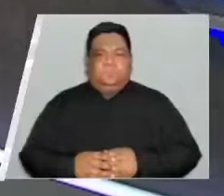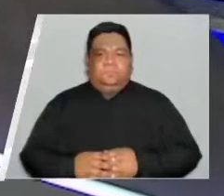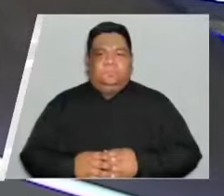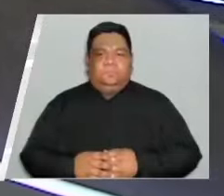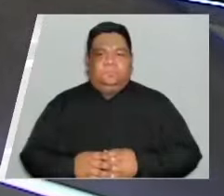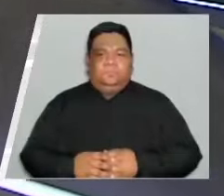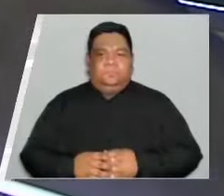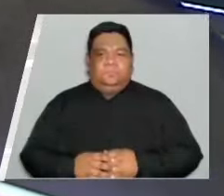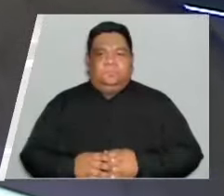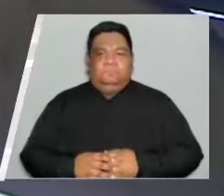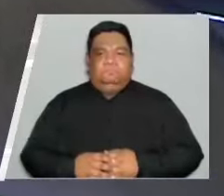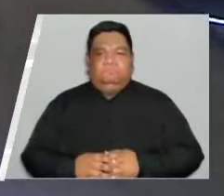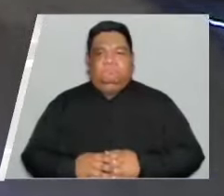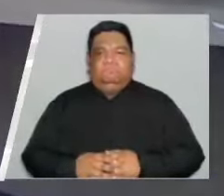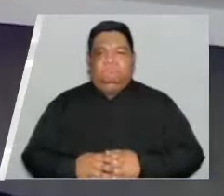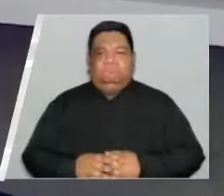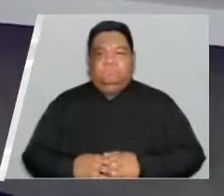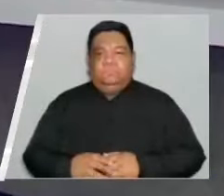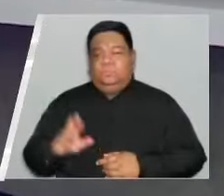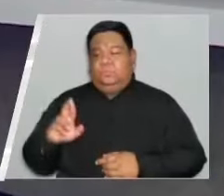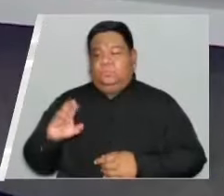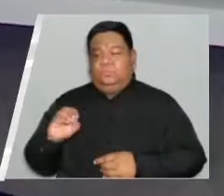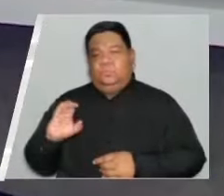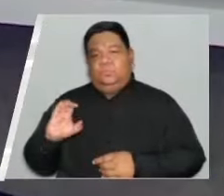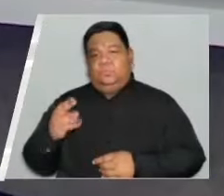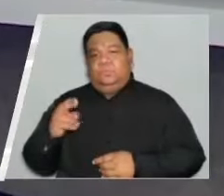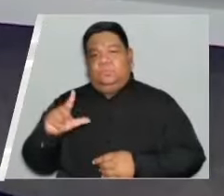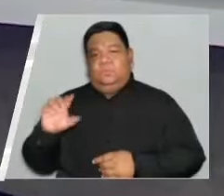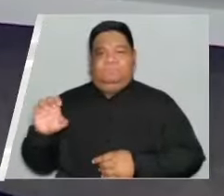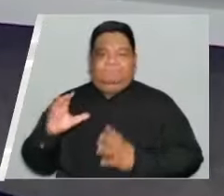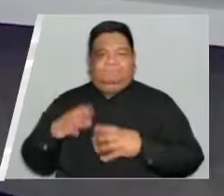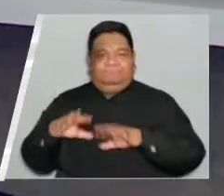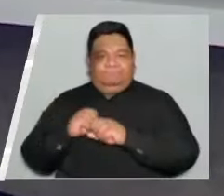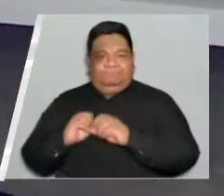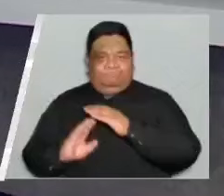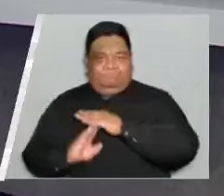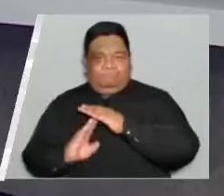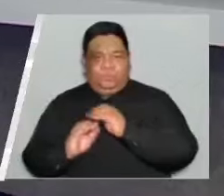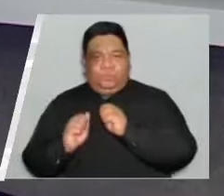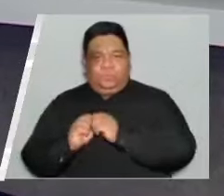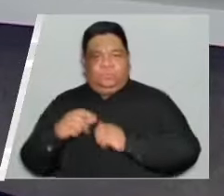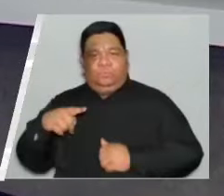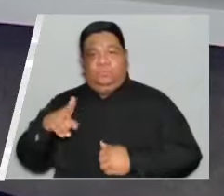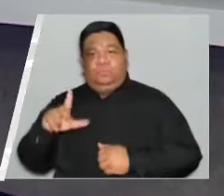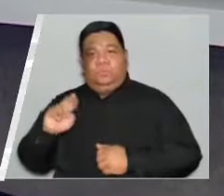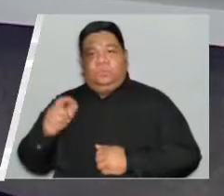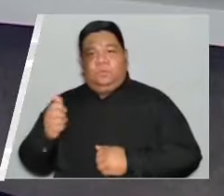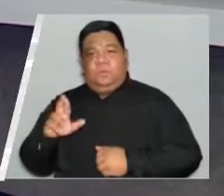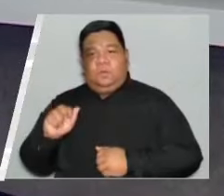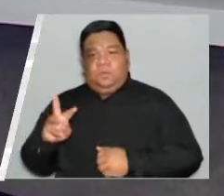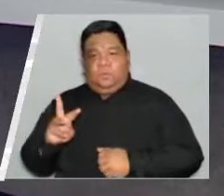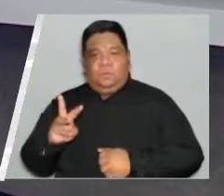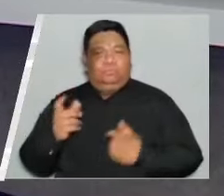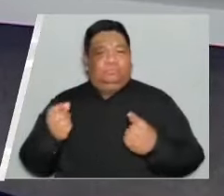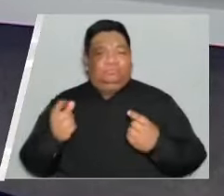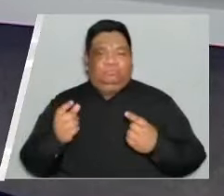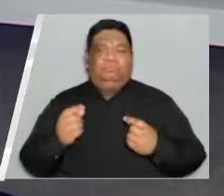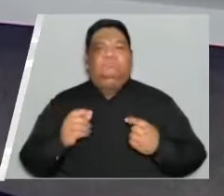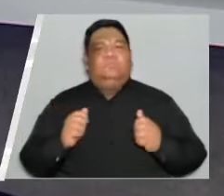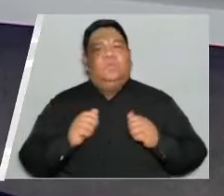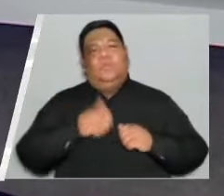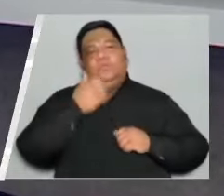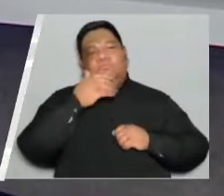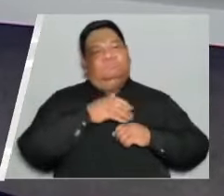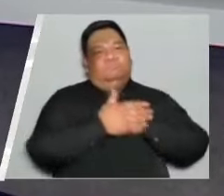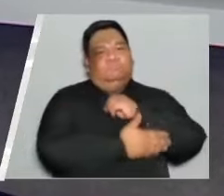Time out muna si Rochelle Pangilinan sa Pulang Araw para makabonding ang kanyang mga anak abroad. At ang singer era ni Jillian Ward